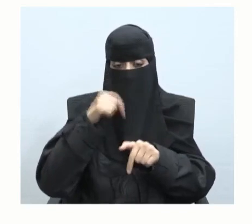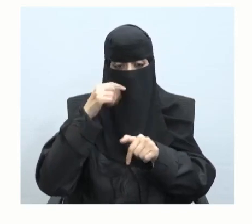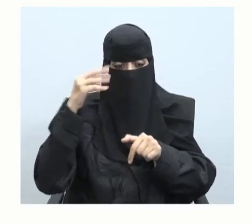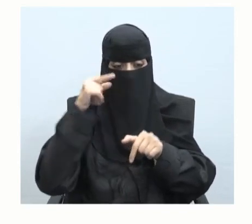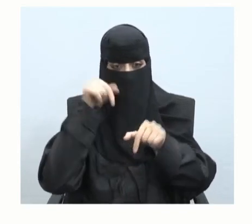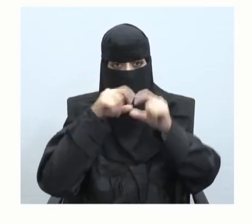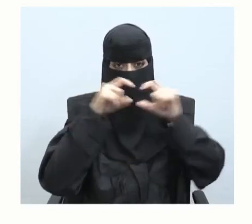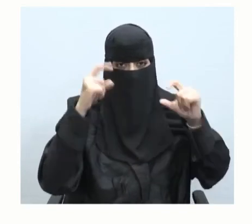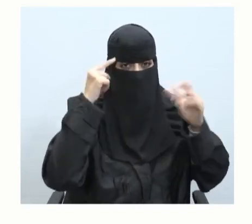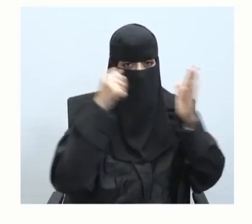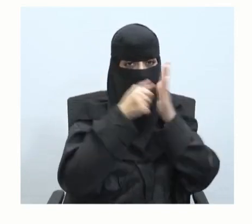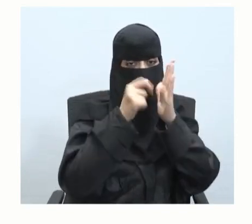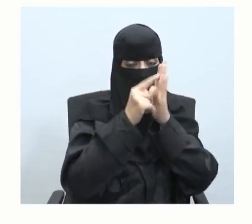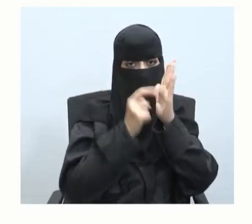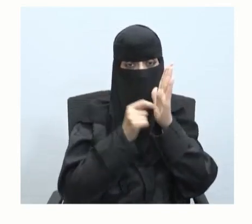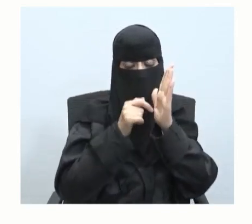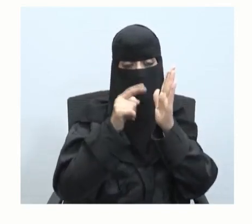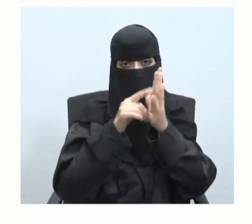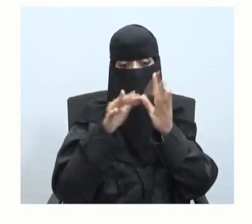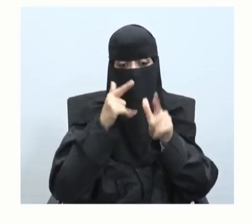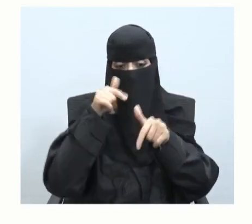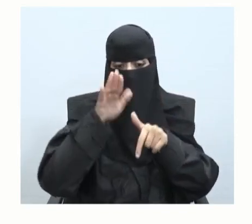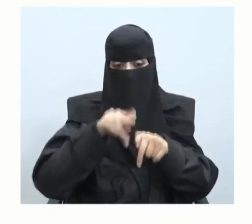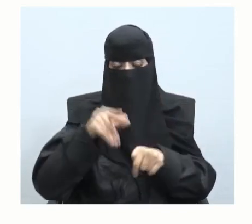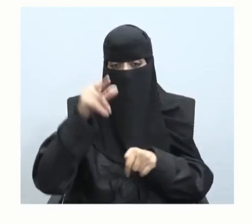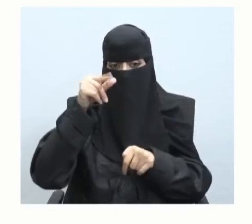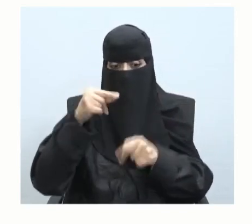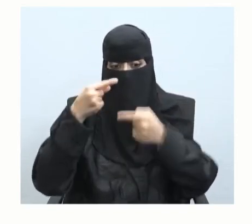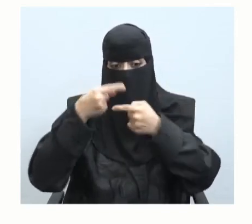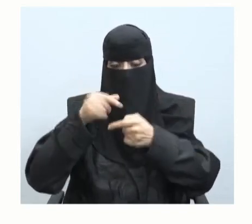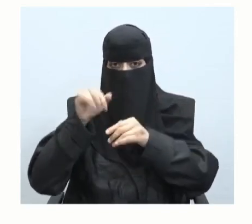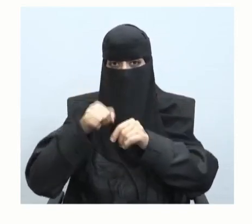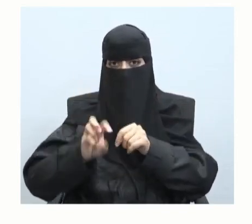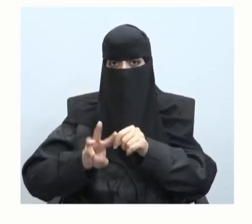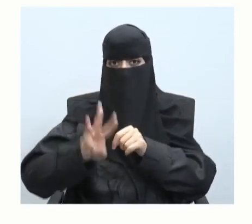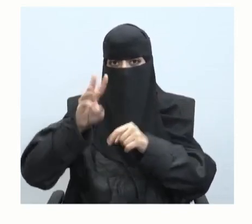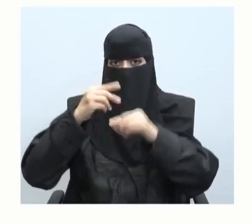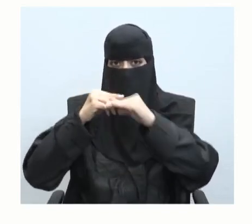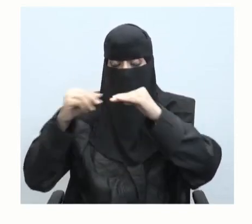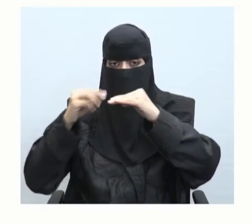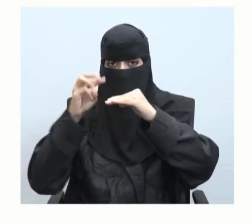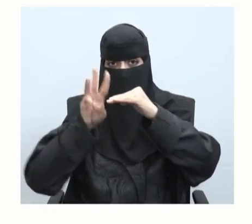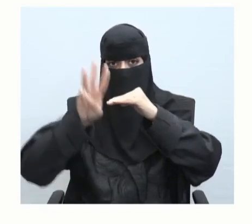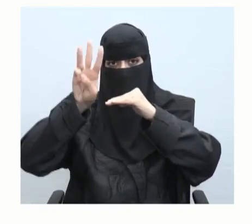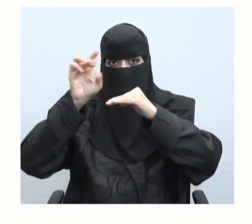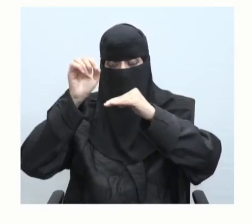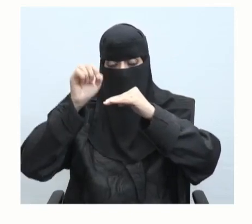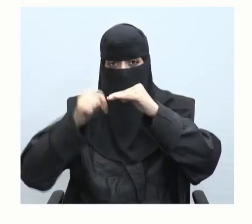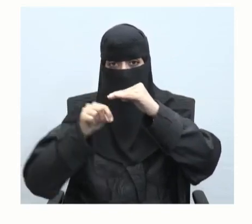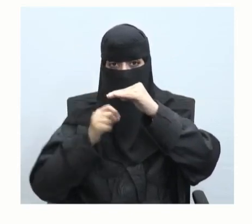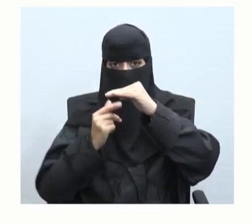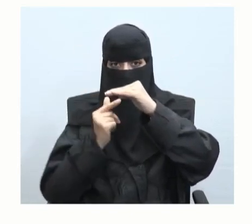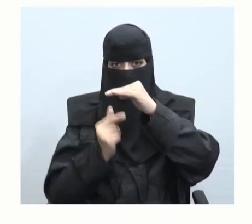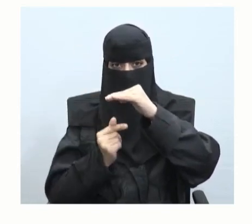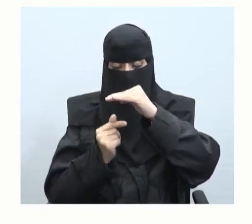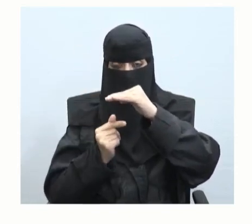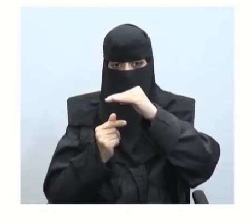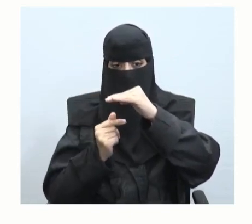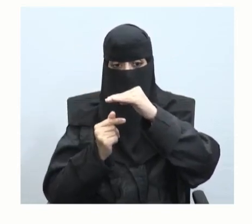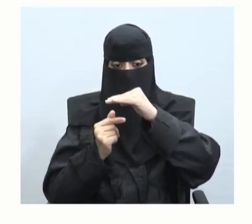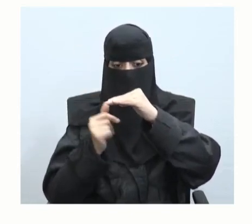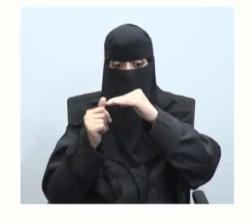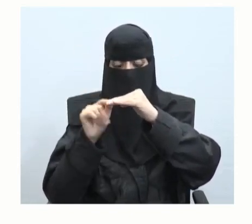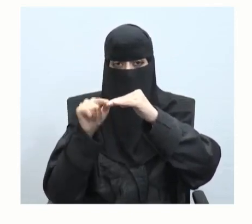المعطيات بهذه الطريقه ستجد ان هذه المعطيات تجمع بالنسبه لقانون في القدره الا وهو